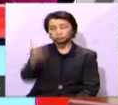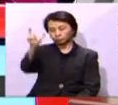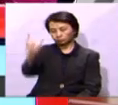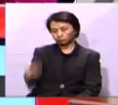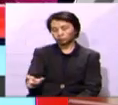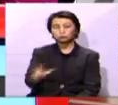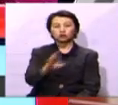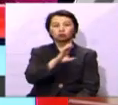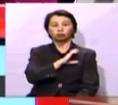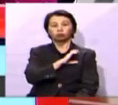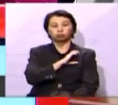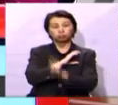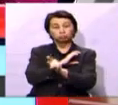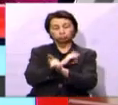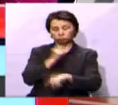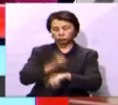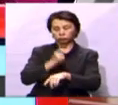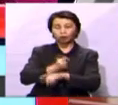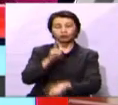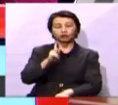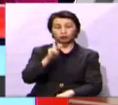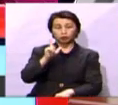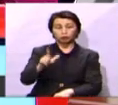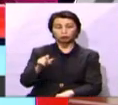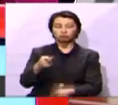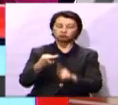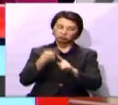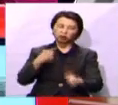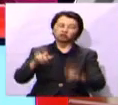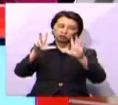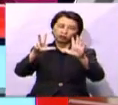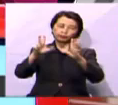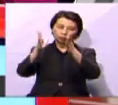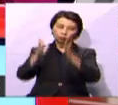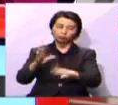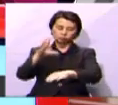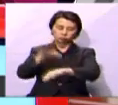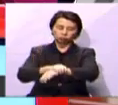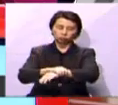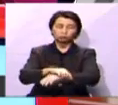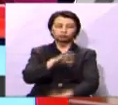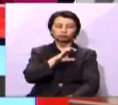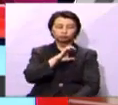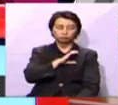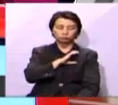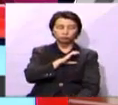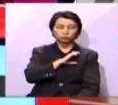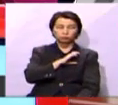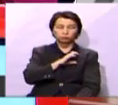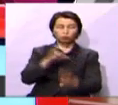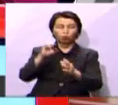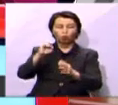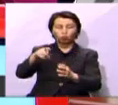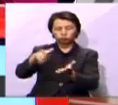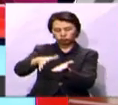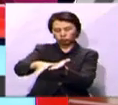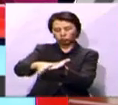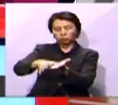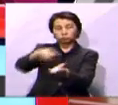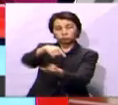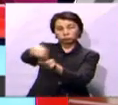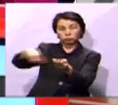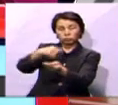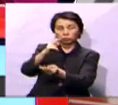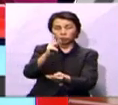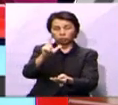Seorang anggota polis yang bertugas di Kuala Lumpur antara 8 individu ditahan PDRM dalam ops dadah sekitar Ibu Negara